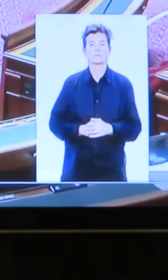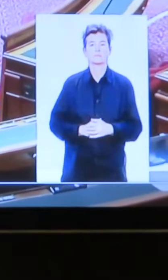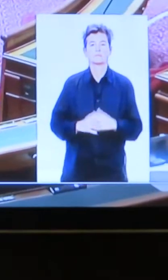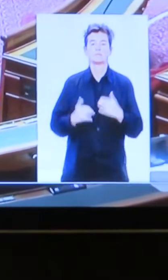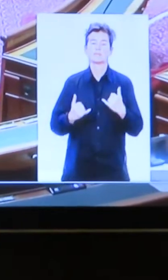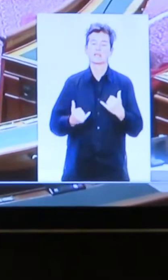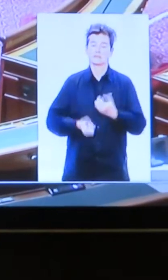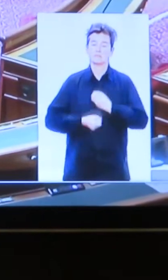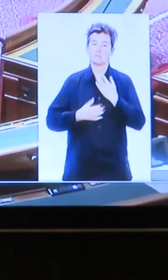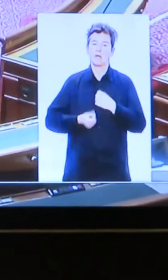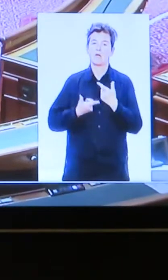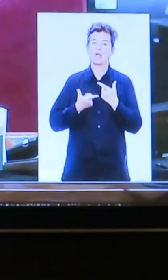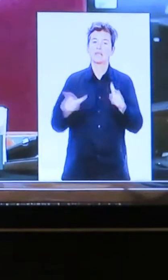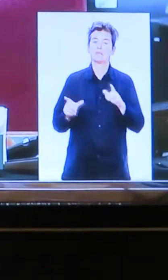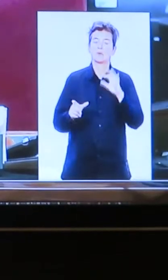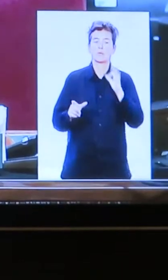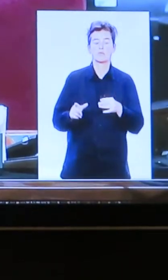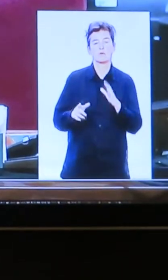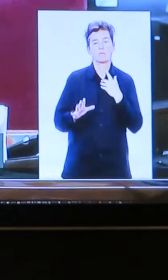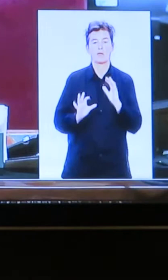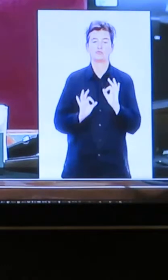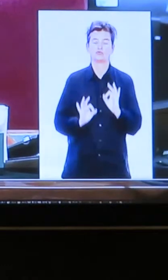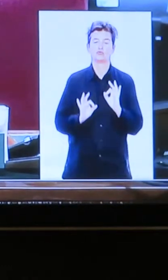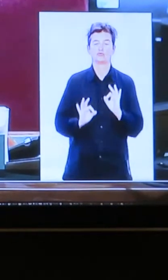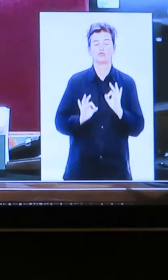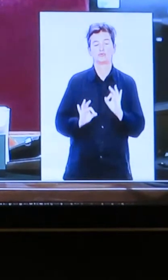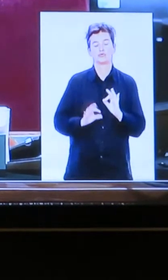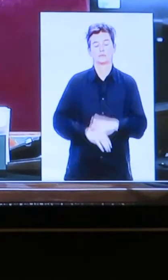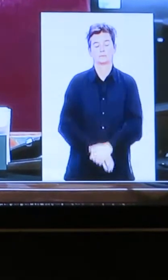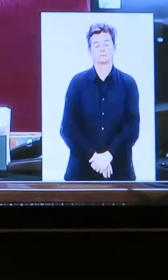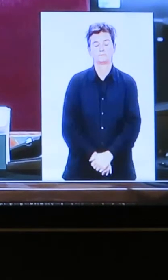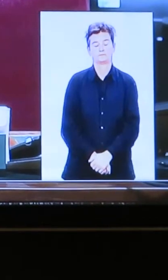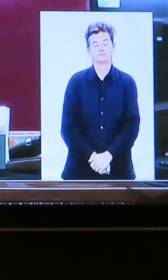est libre, mais la mesure fait aussi partie de la tradition du Sénat.